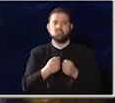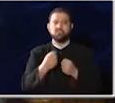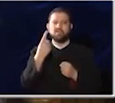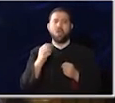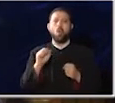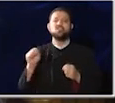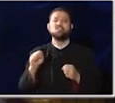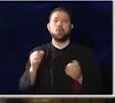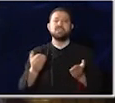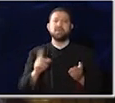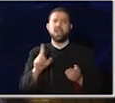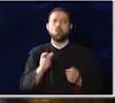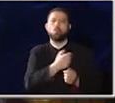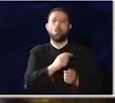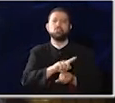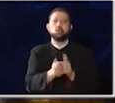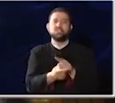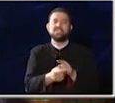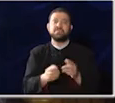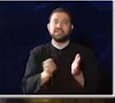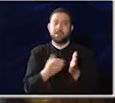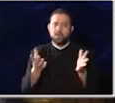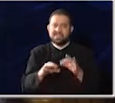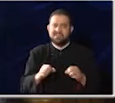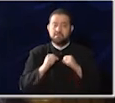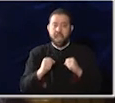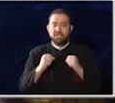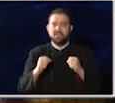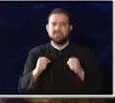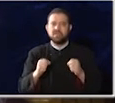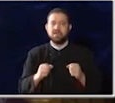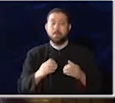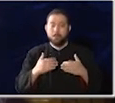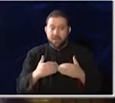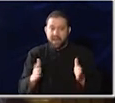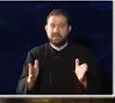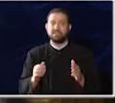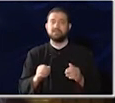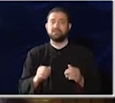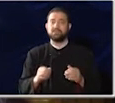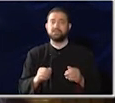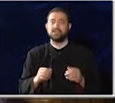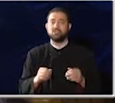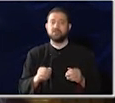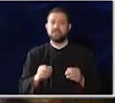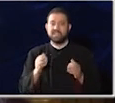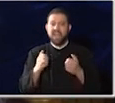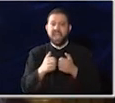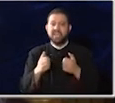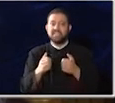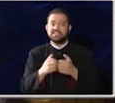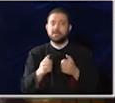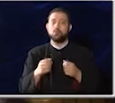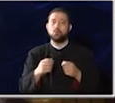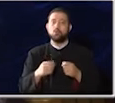o situație pe care nu poți să o schimbi, ci înseamnă a fi activ, pornind de la exemplu dat de Mântuitorul